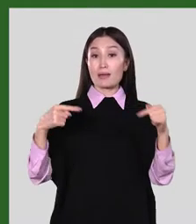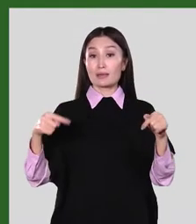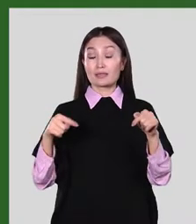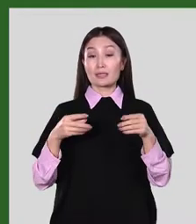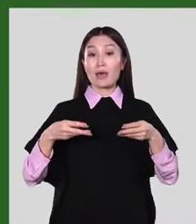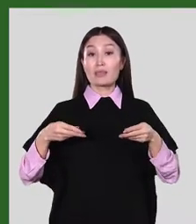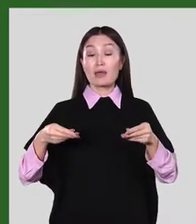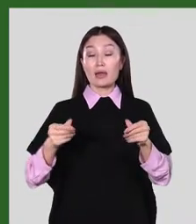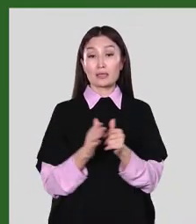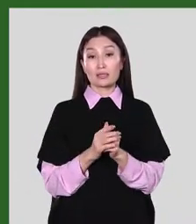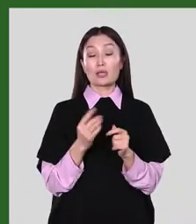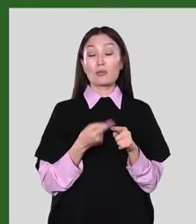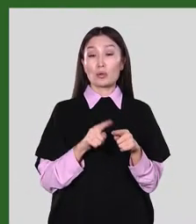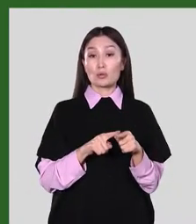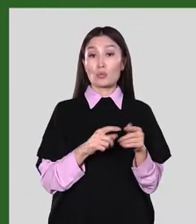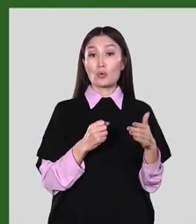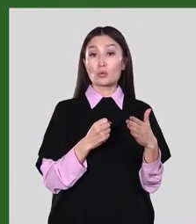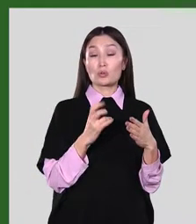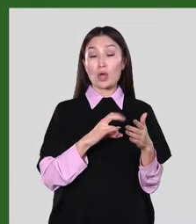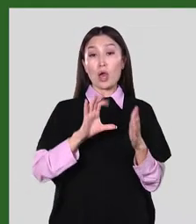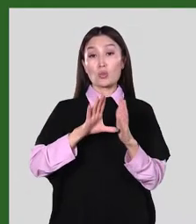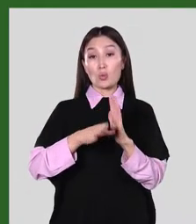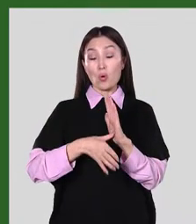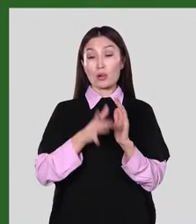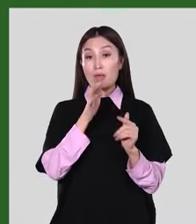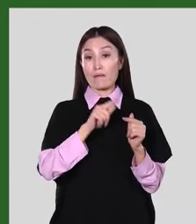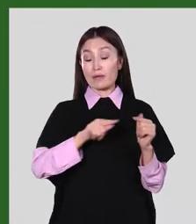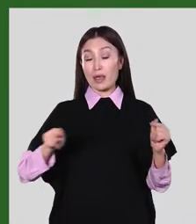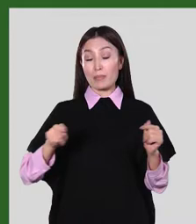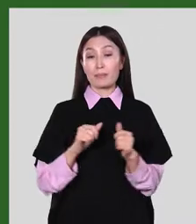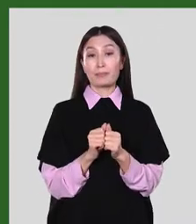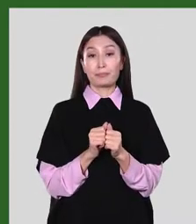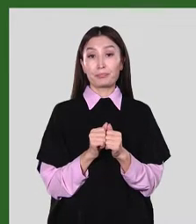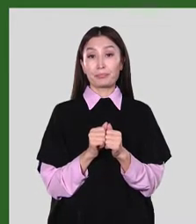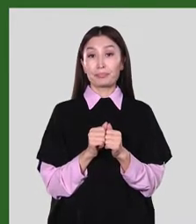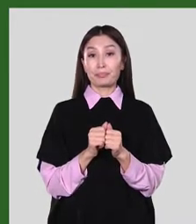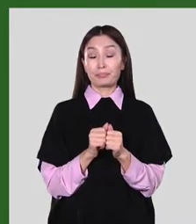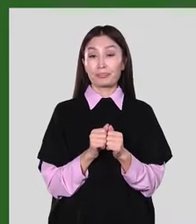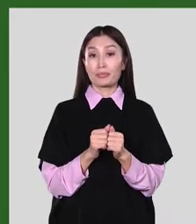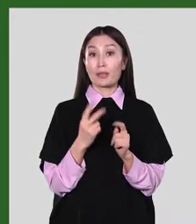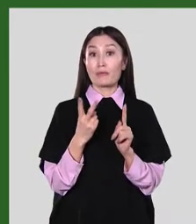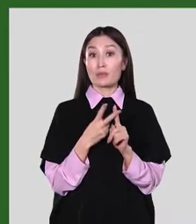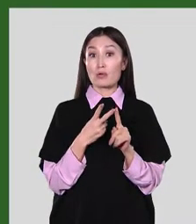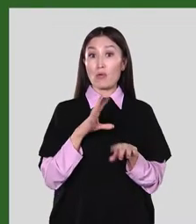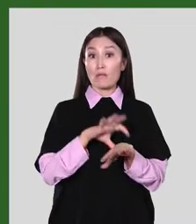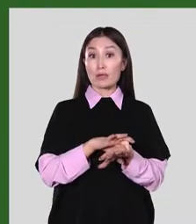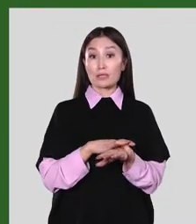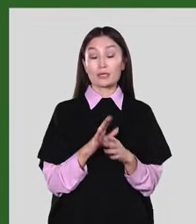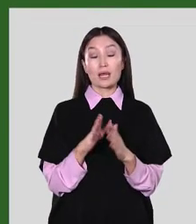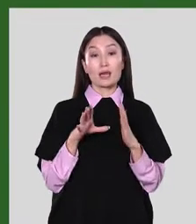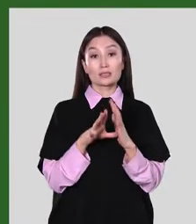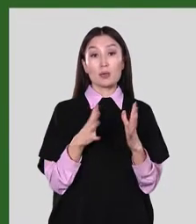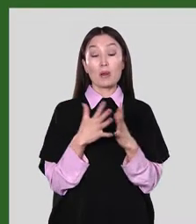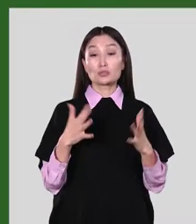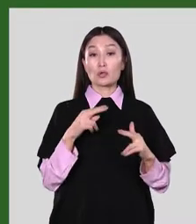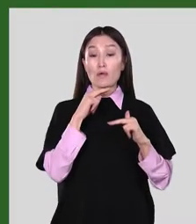половодья растягивается на долго в риме второй фактор оказывающие большое